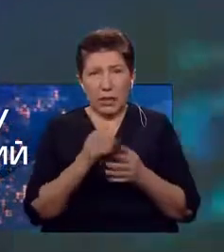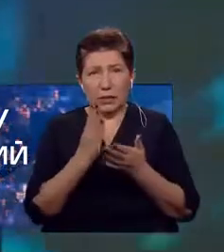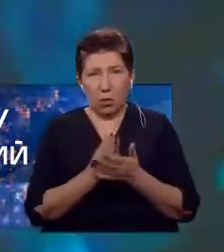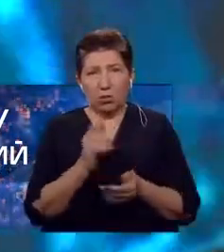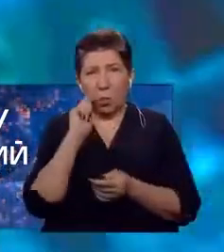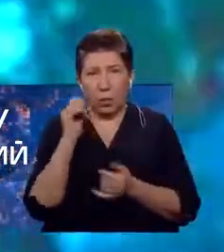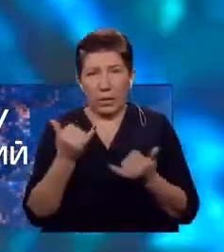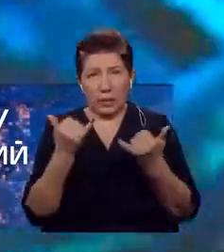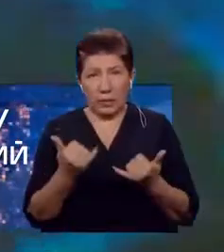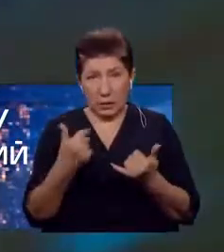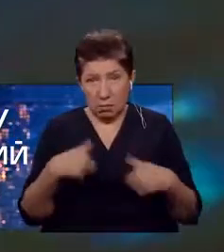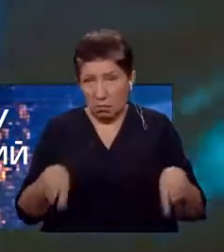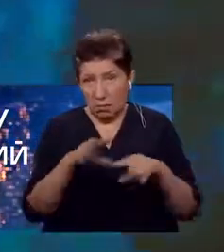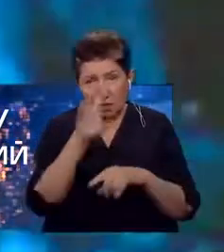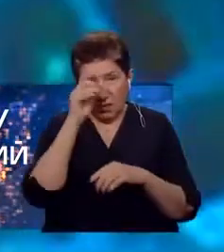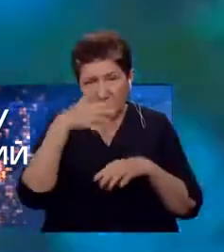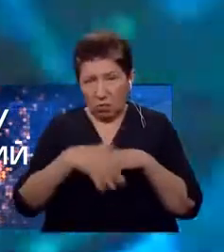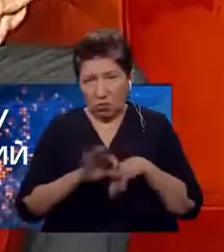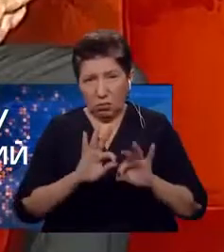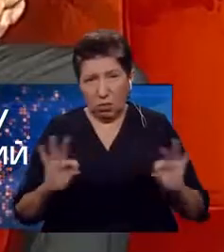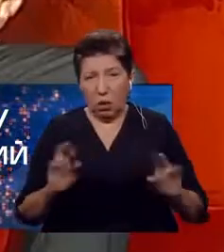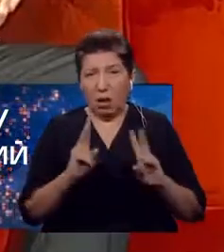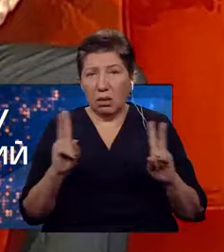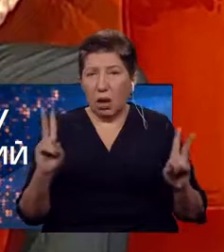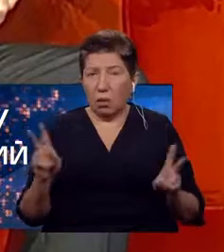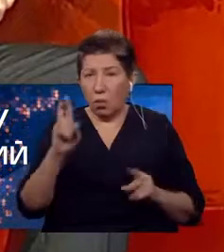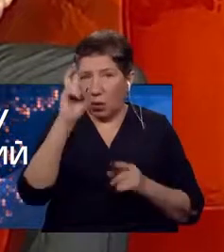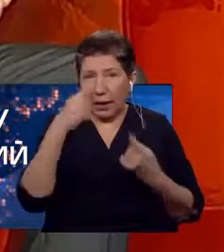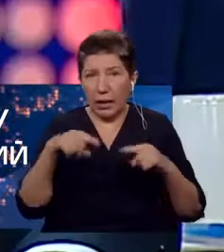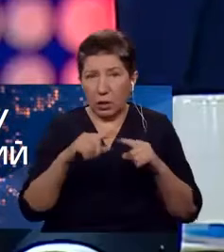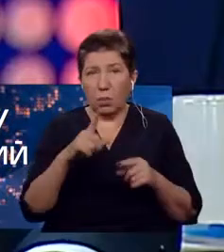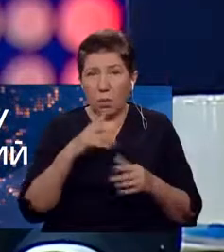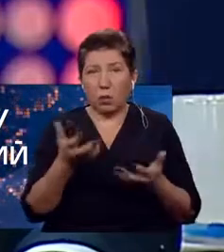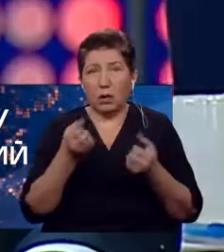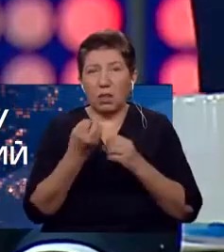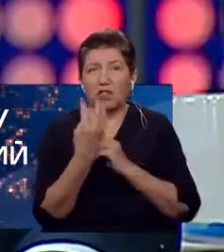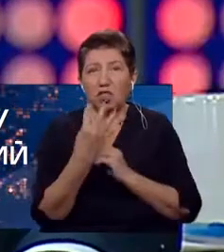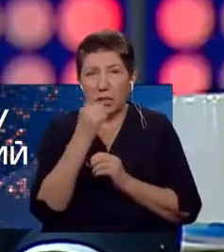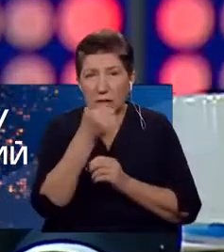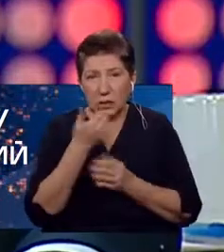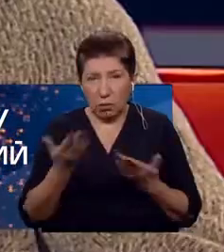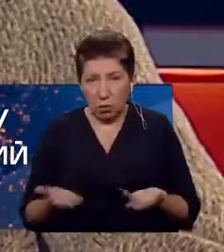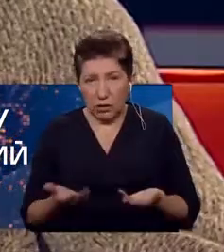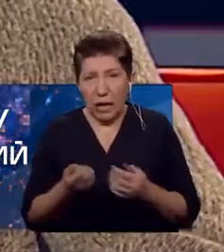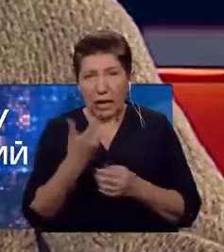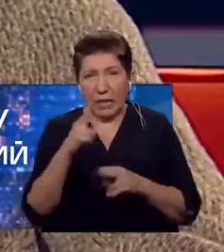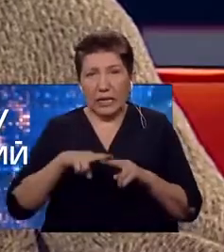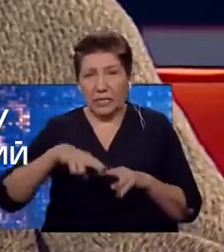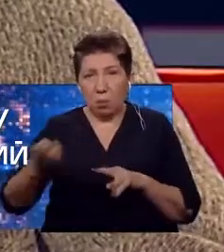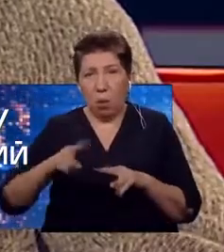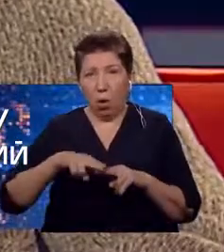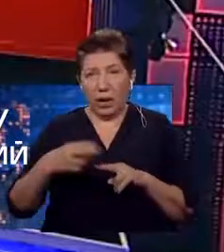Україна. Ми всі чудово розуміємо, яку країну ми всі отримали в 2014 році. Кількість